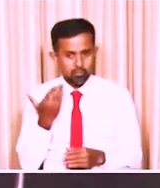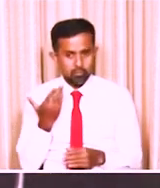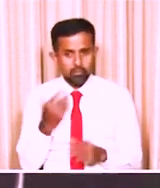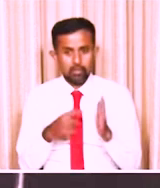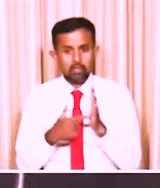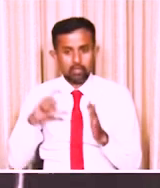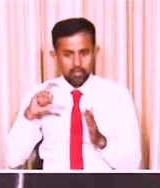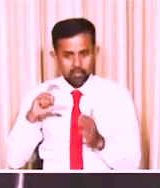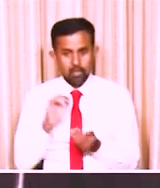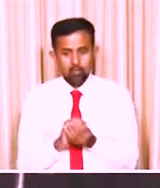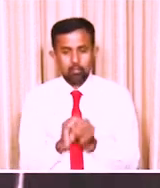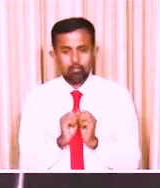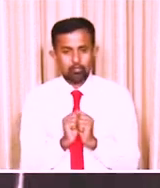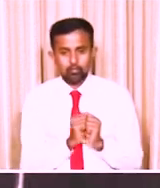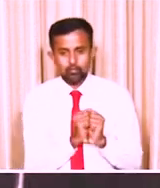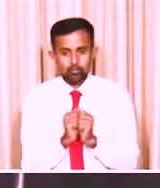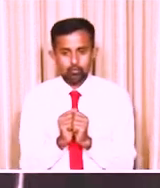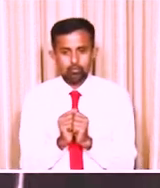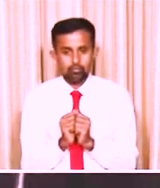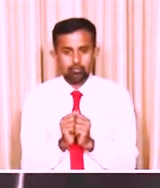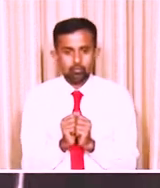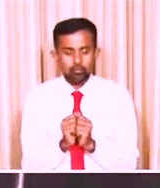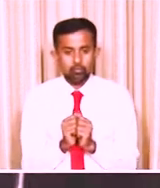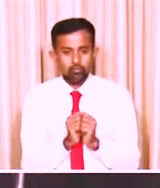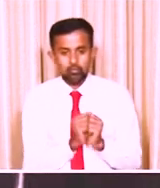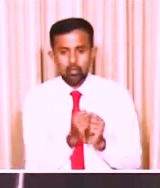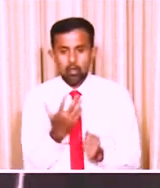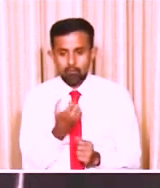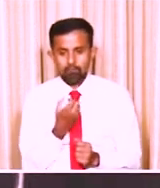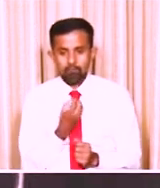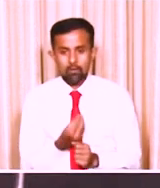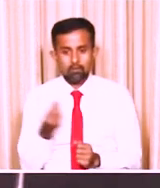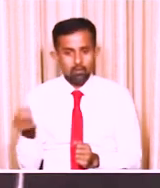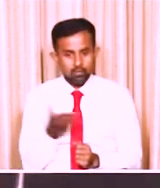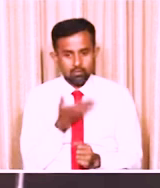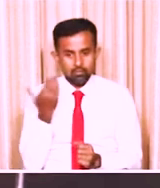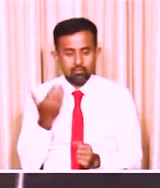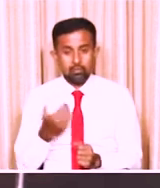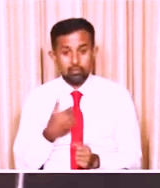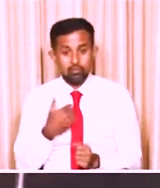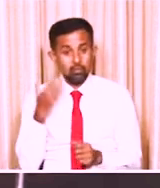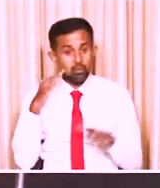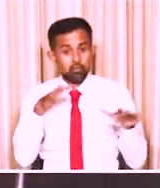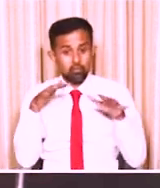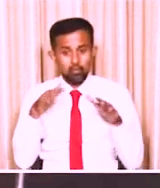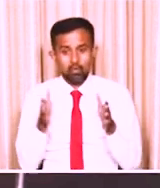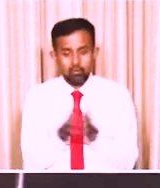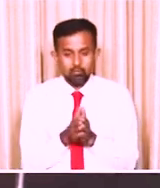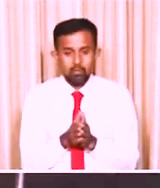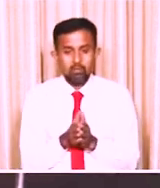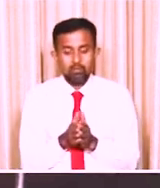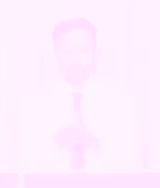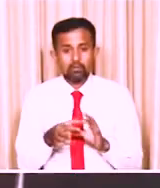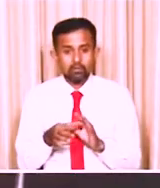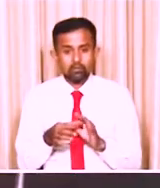தயவு செய்து அனுமதிக்க வேண்டாம். நாங்களும் மக்களோடு சேர்ந்து அதற்கு எதிராக செயல்படுவோம் என்பதை நான் இந்த இடத்தில்